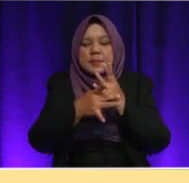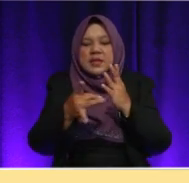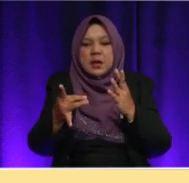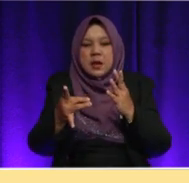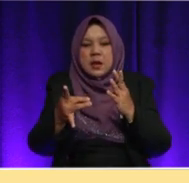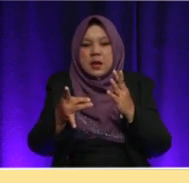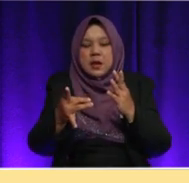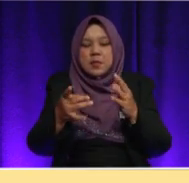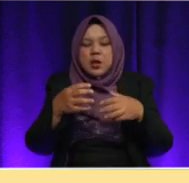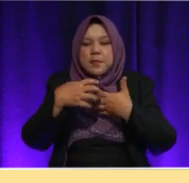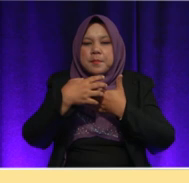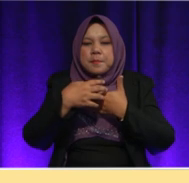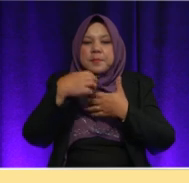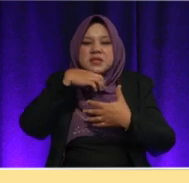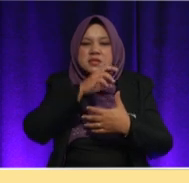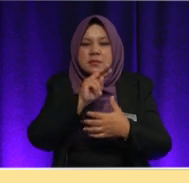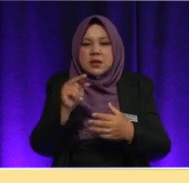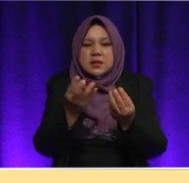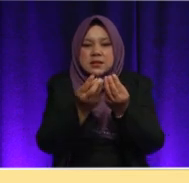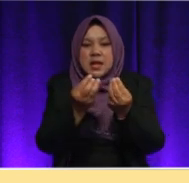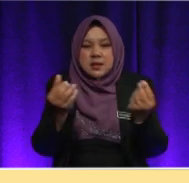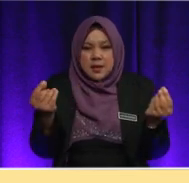berlakunya pencemaran tanah